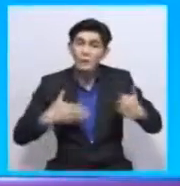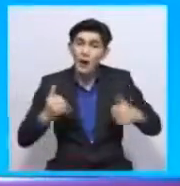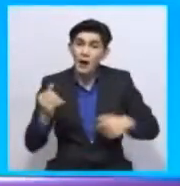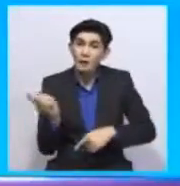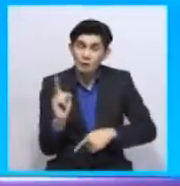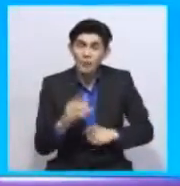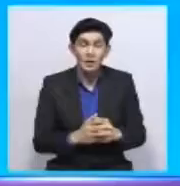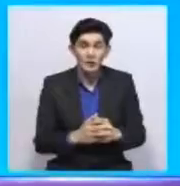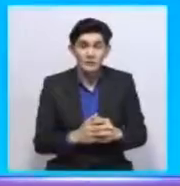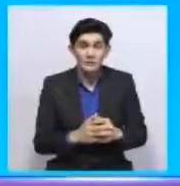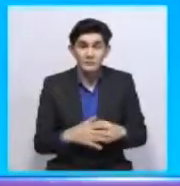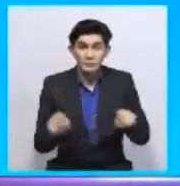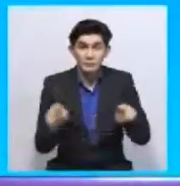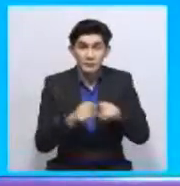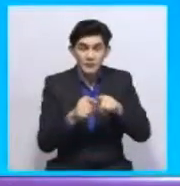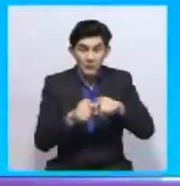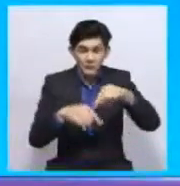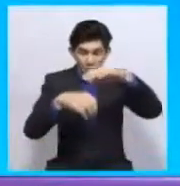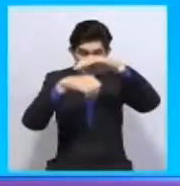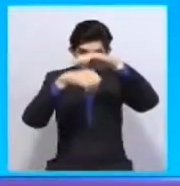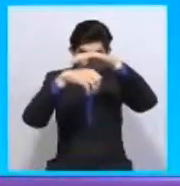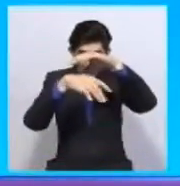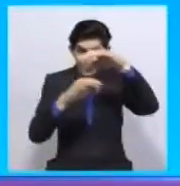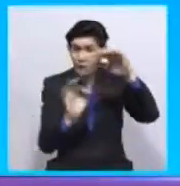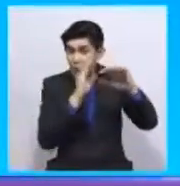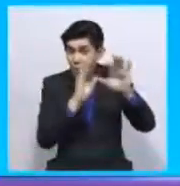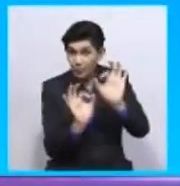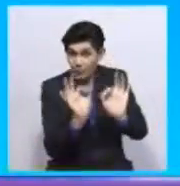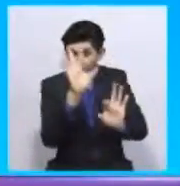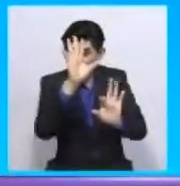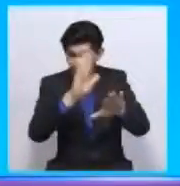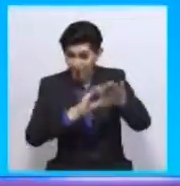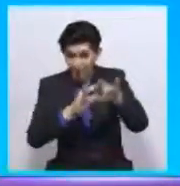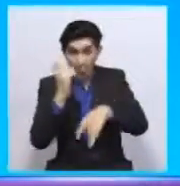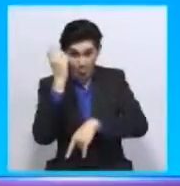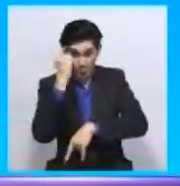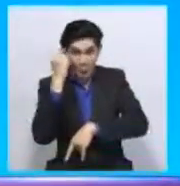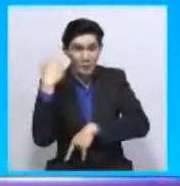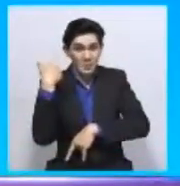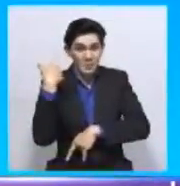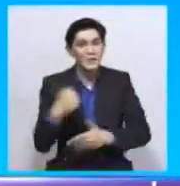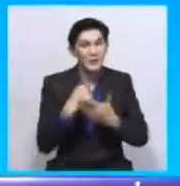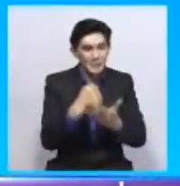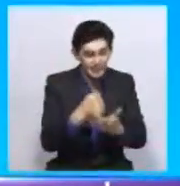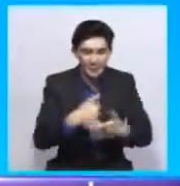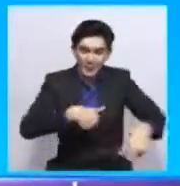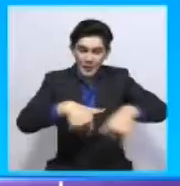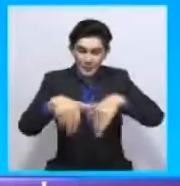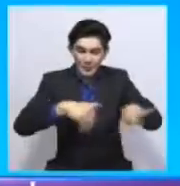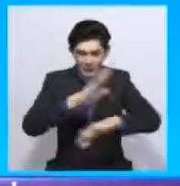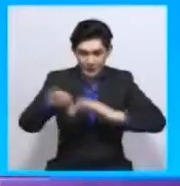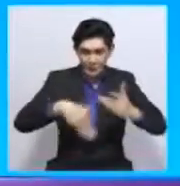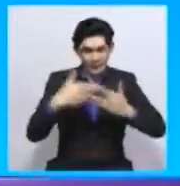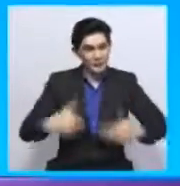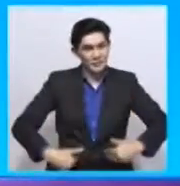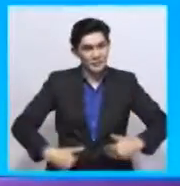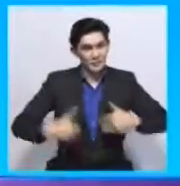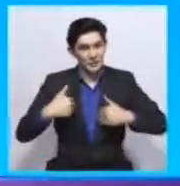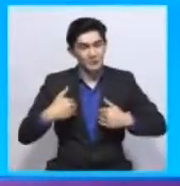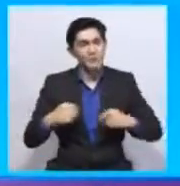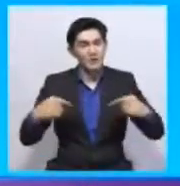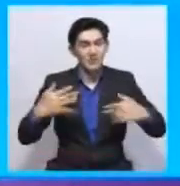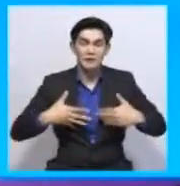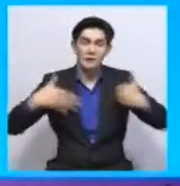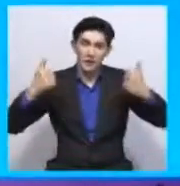การติดตั้งอุปกรณ์เตือนควันไฟหรือว่า smoke detector ช่วยให้คนในชุมชนวัดคลองเตยใน2ใช้ชีวิตอย่างปล